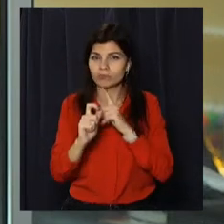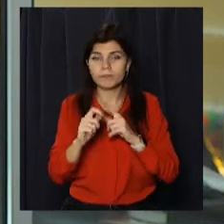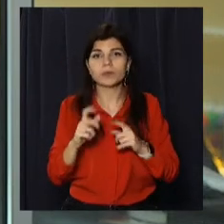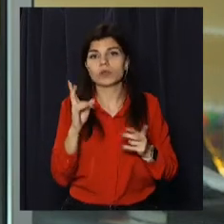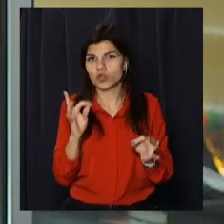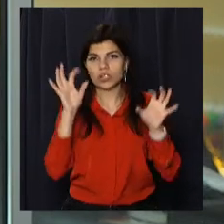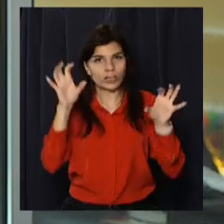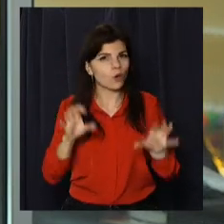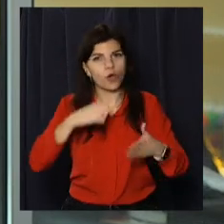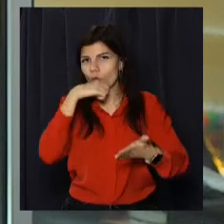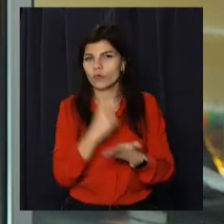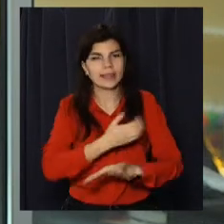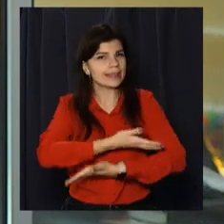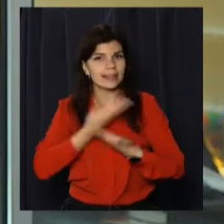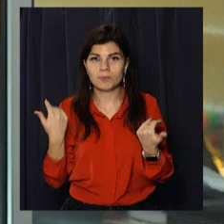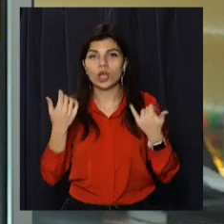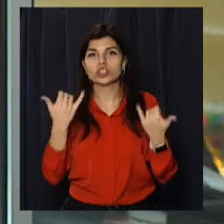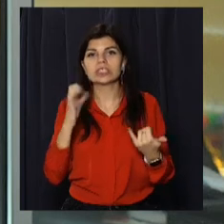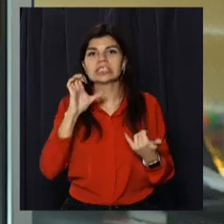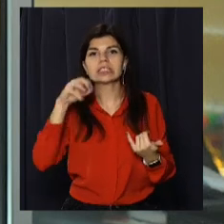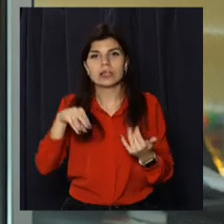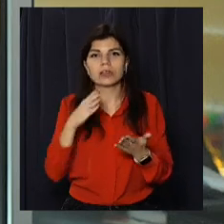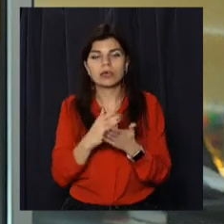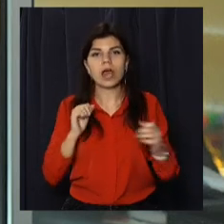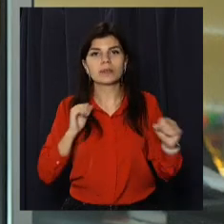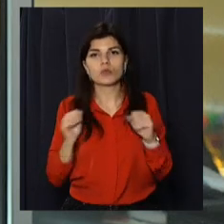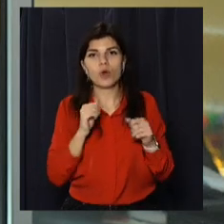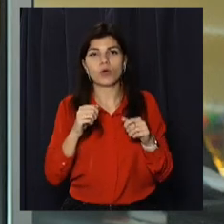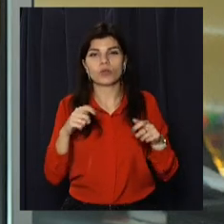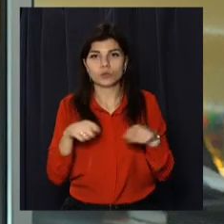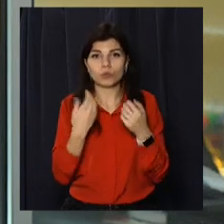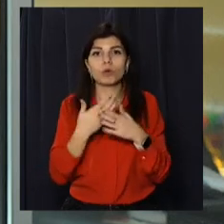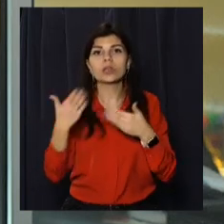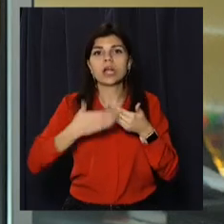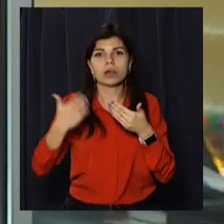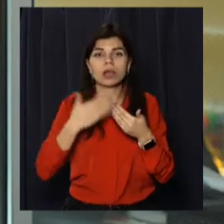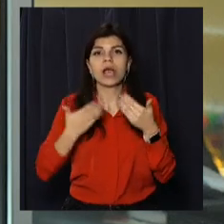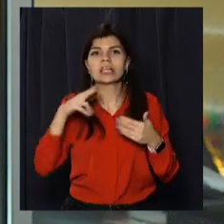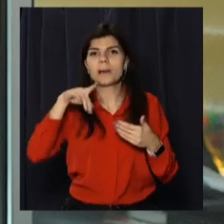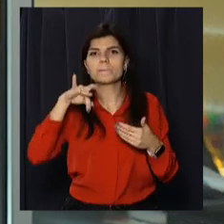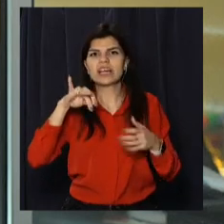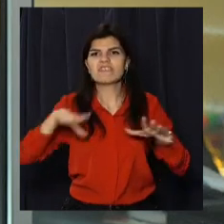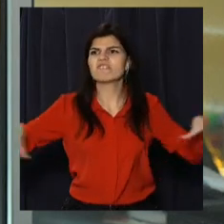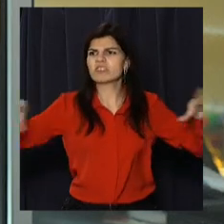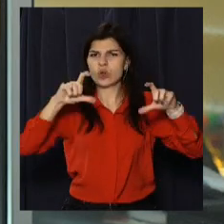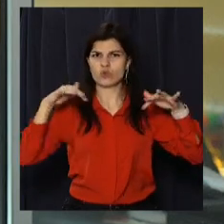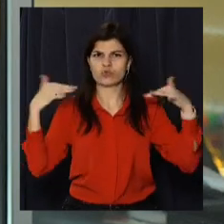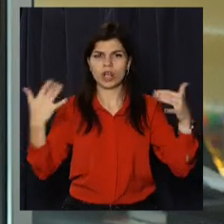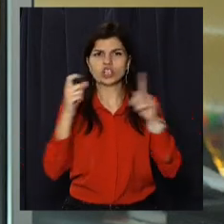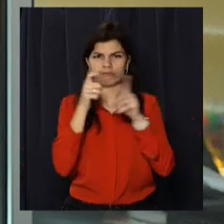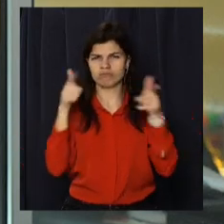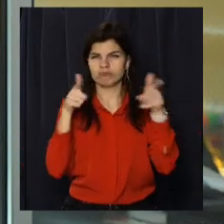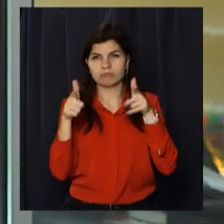він не став. Зараз лише одна стаття кодексу про адмінпорушення карає людей за привселюдну лайку з використанням